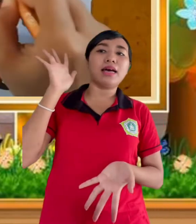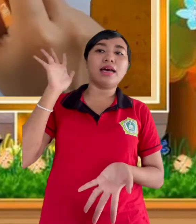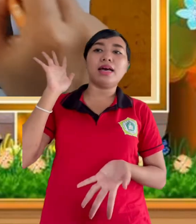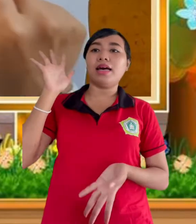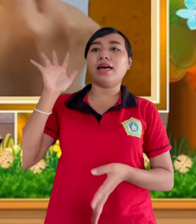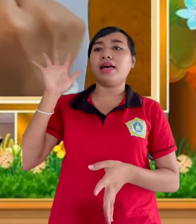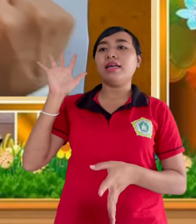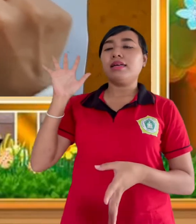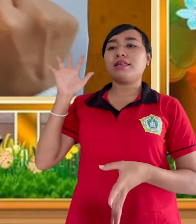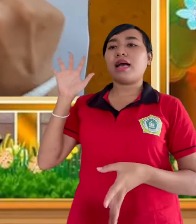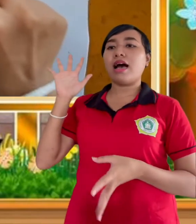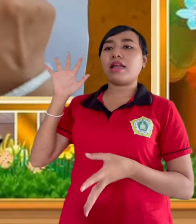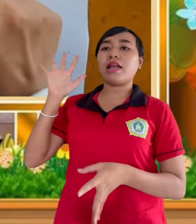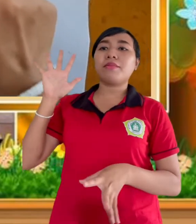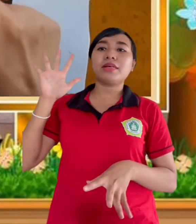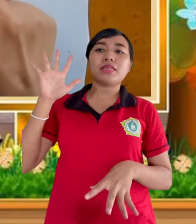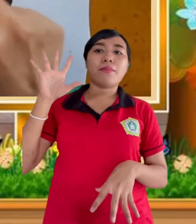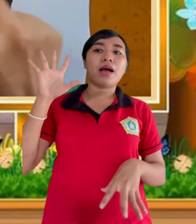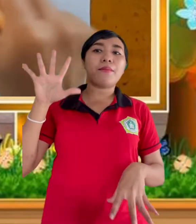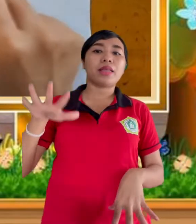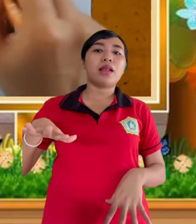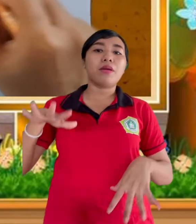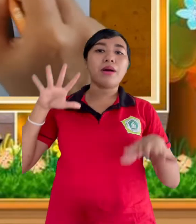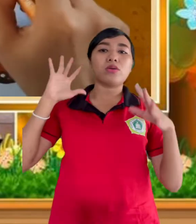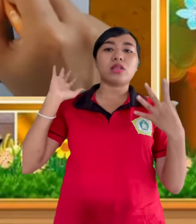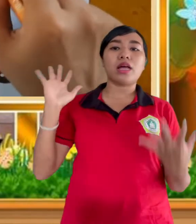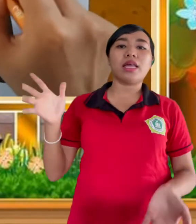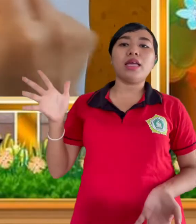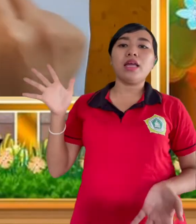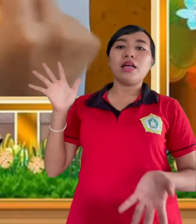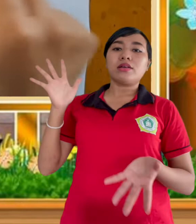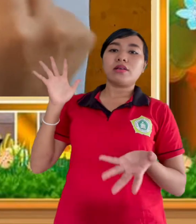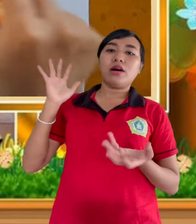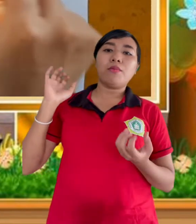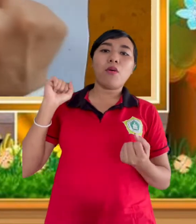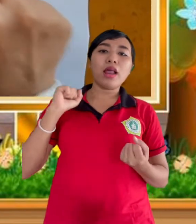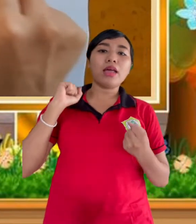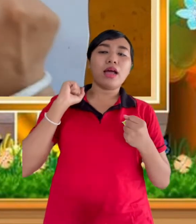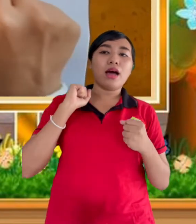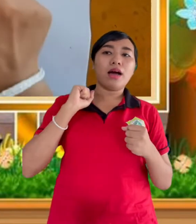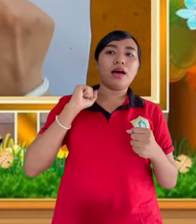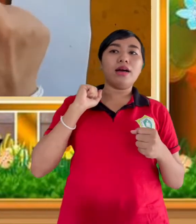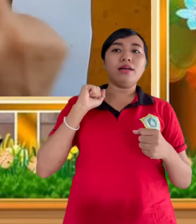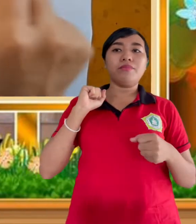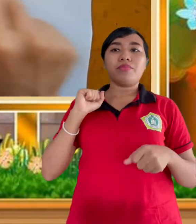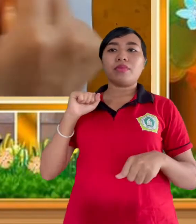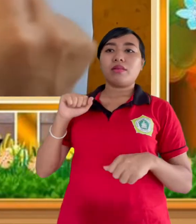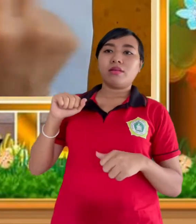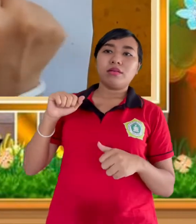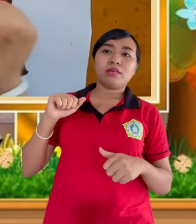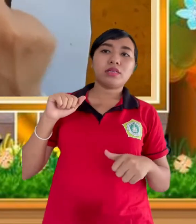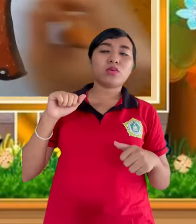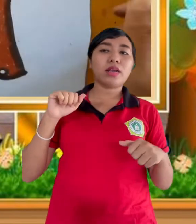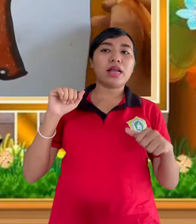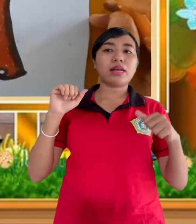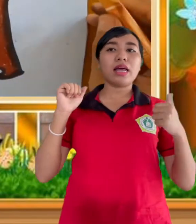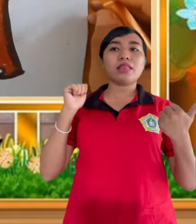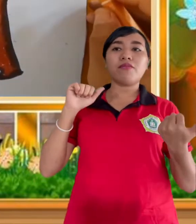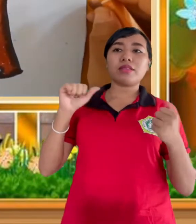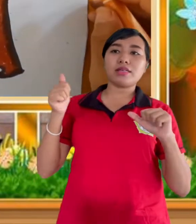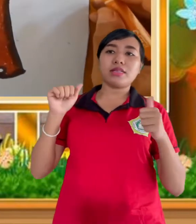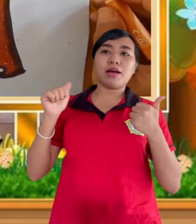hasilnya. Jika anak-anak bisa menggambarnya lebih bagus lagi, boleh ya, sesuai